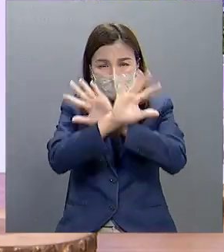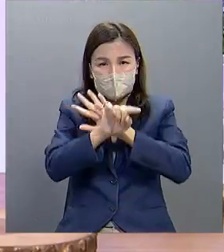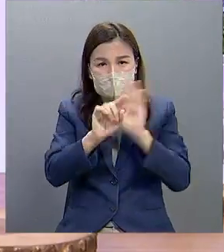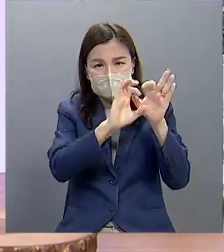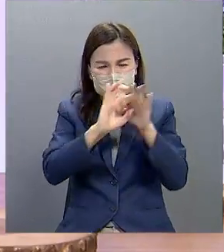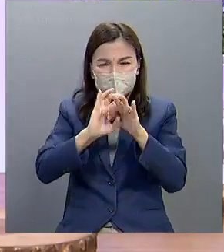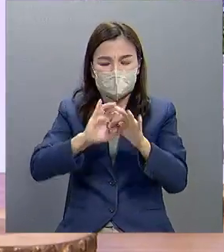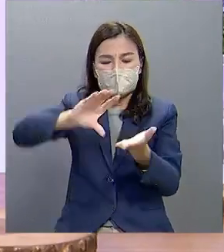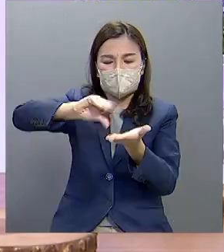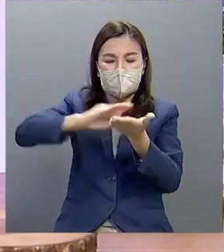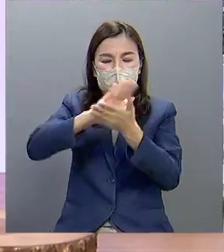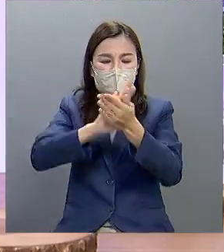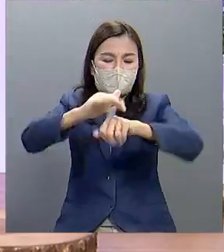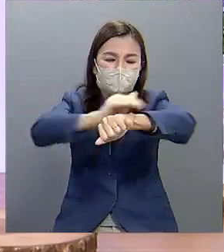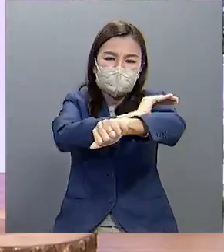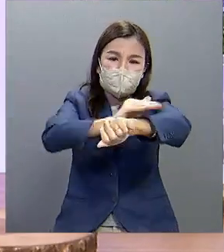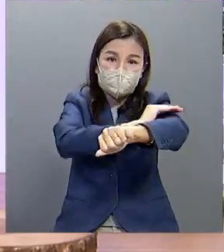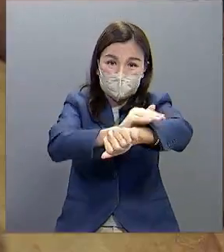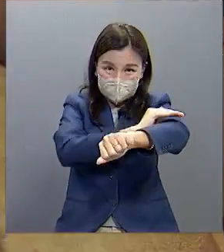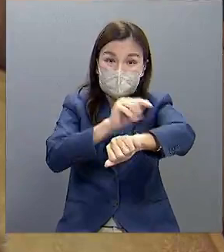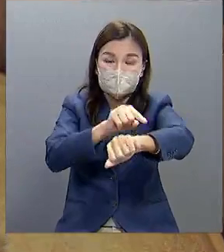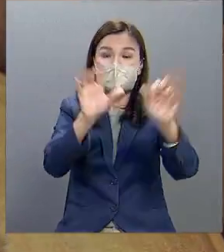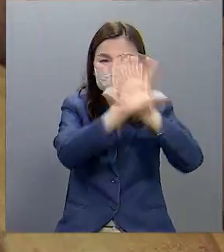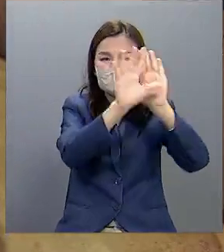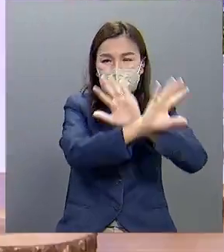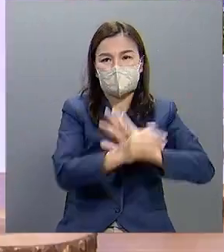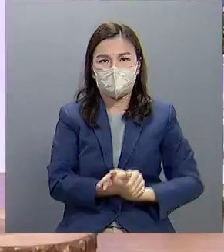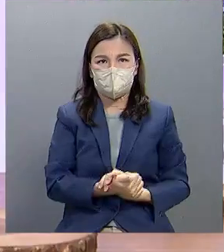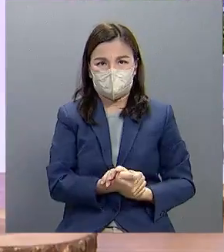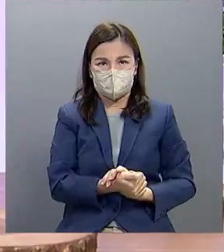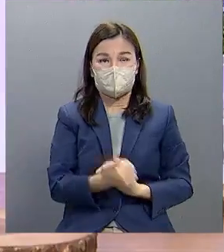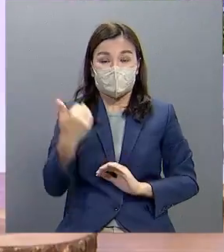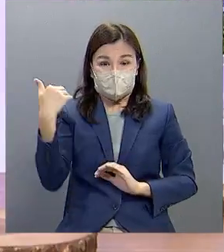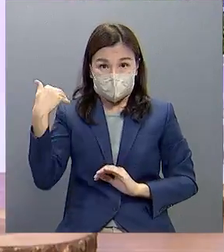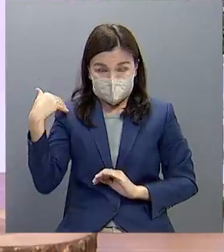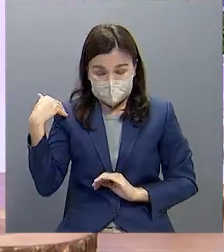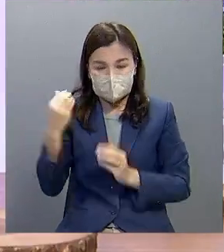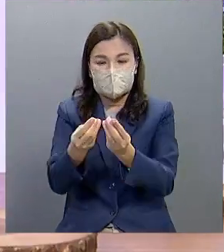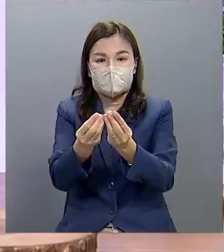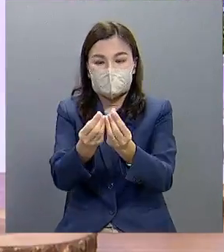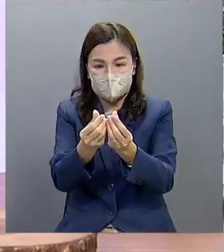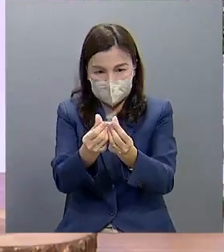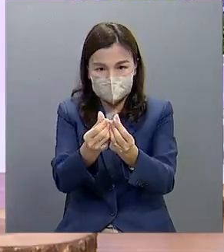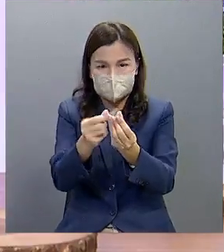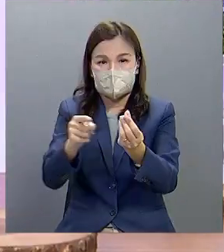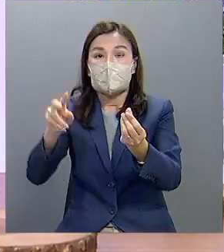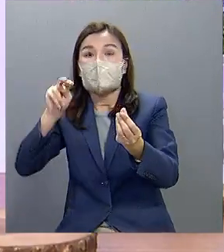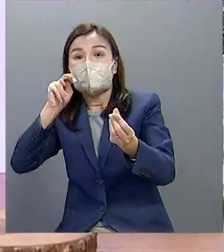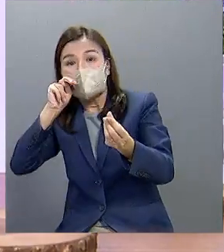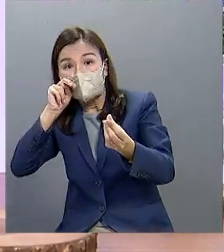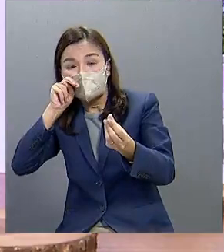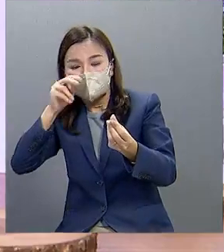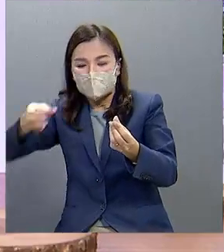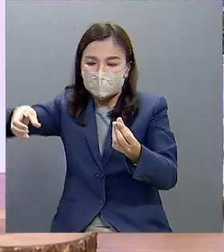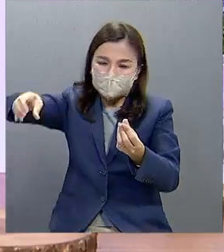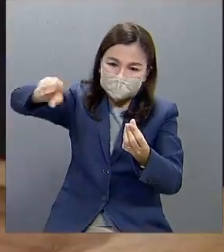เมื่อเติมน้ำผสมกับน้ำมันแล้วก็มีตัวประสานน้ำกับน้ำมันมันก็ทำให้กลายเป็นน้ำนมนะคะอันนี้ใส่ประมาณ